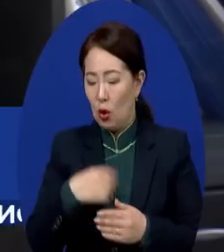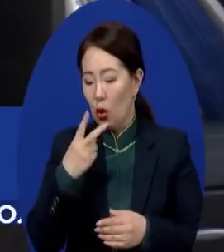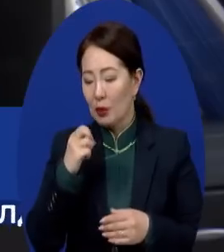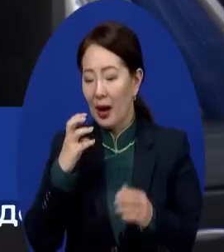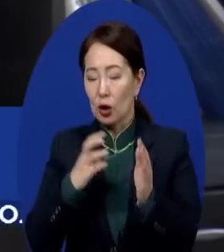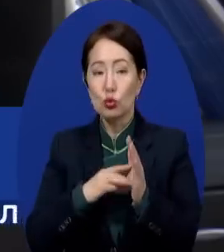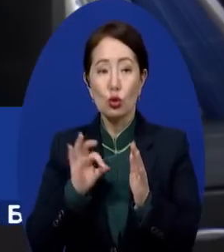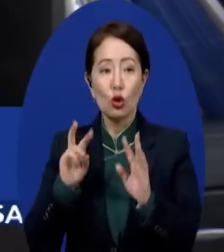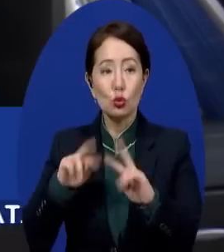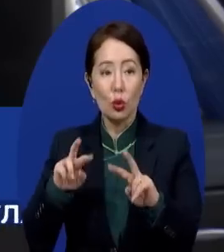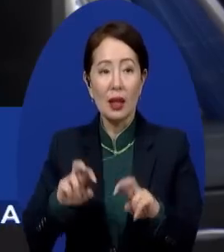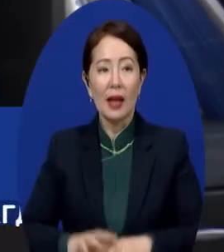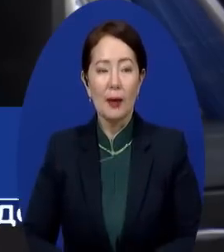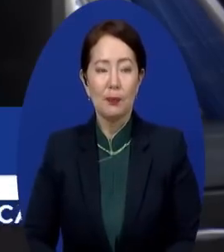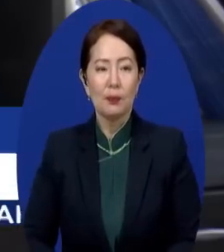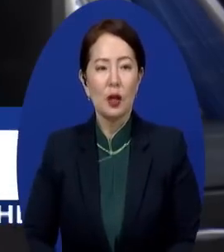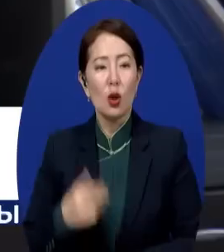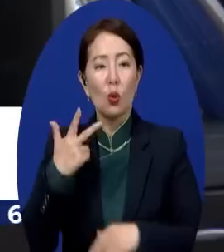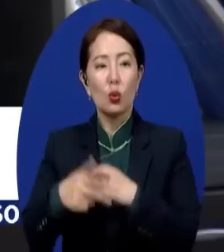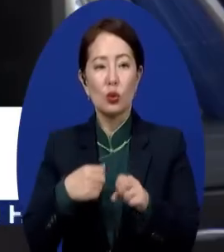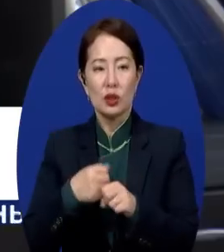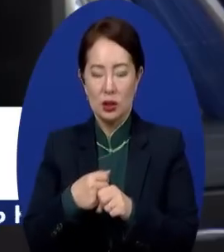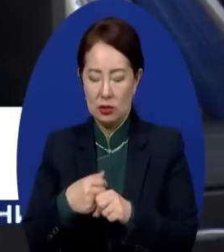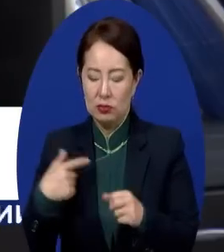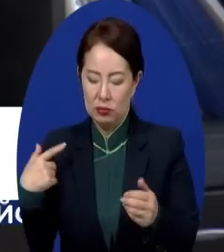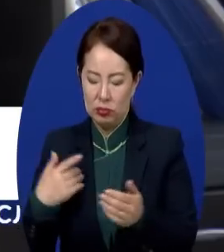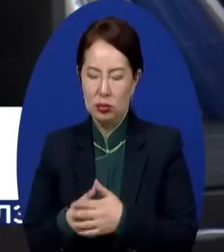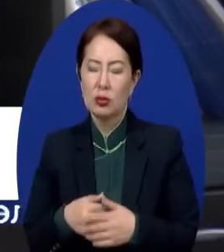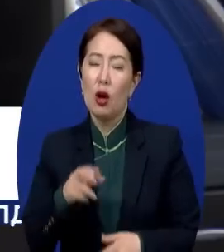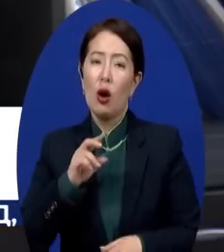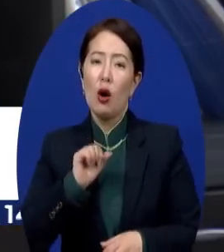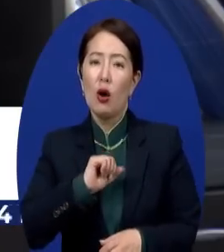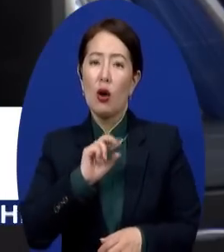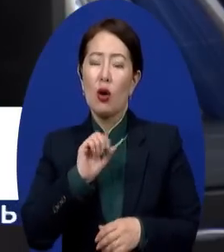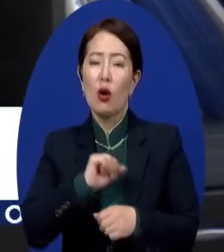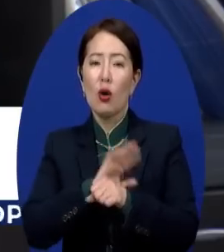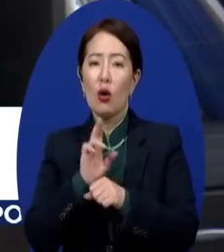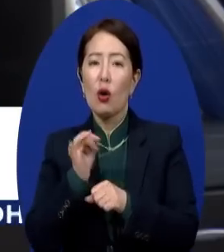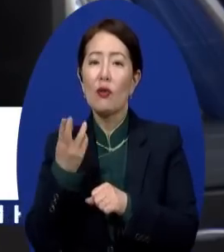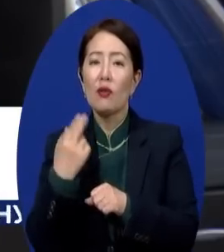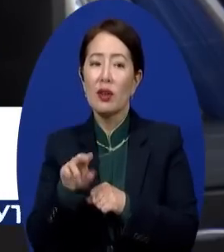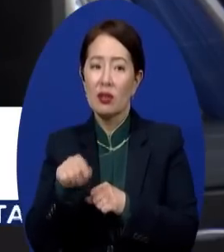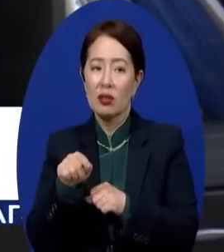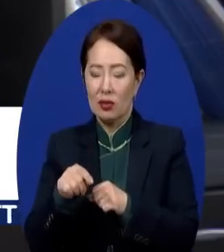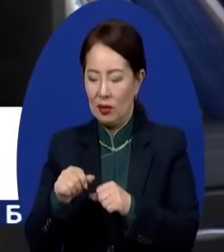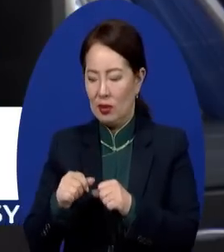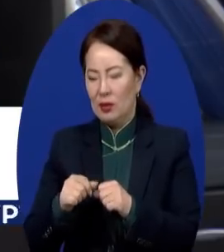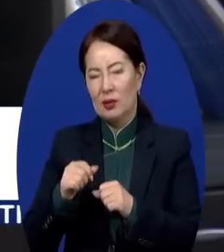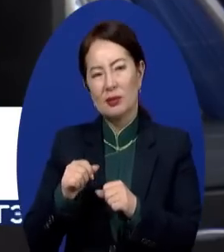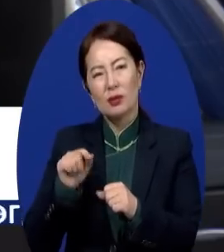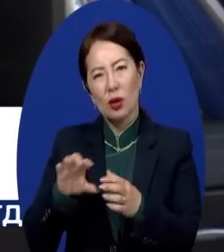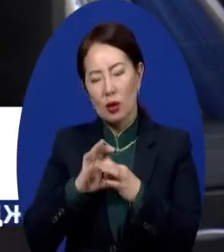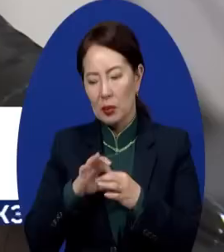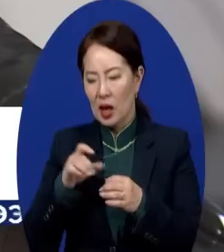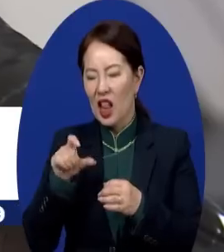одоо 19 оноос хойш одоо 3 жил өнгөрлөө. Ялангуяа одоо ковидын цар тахлын энэ үед одоо энэ электрон тамхины